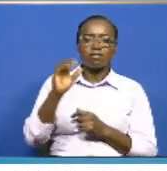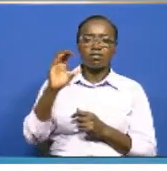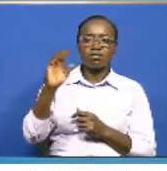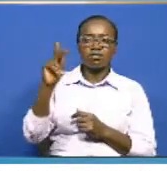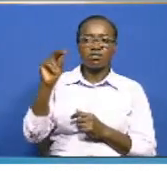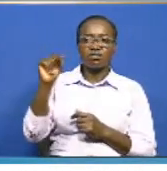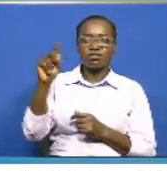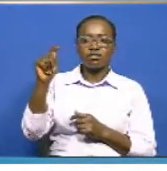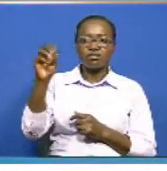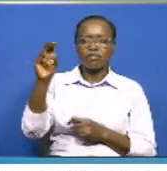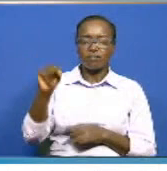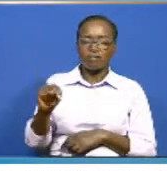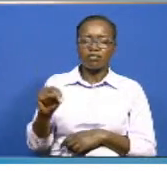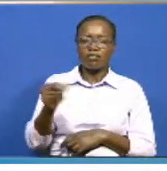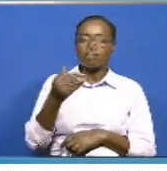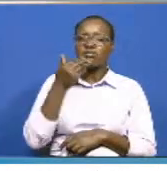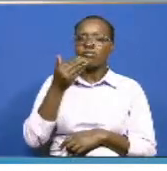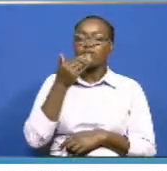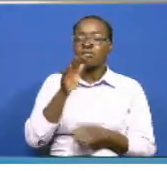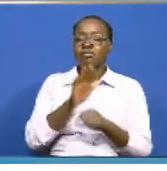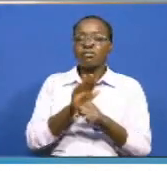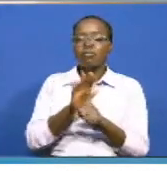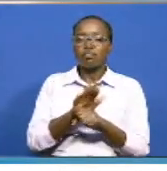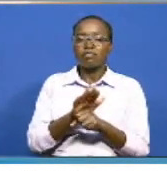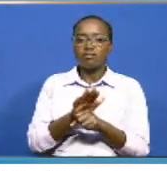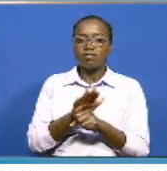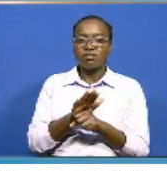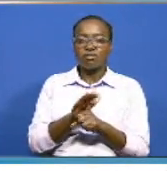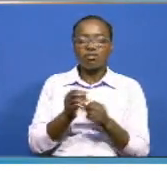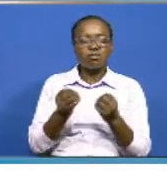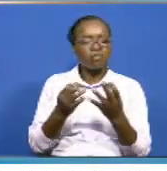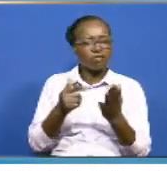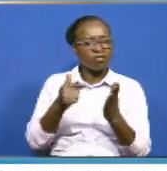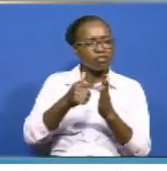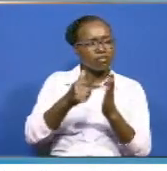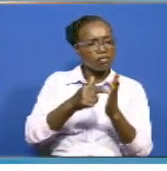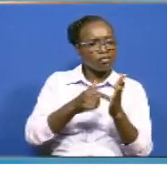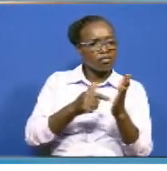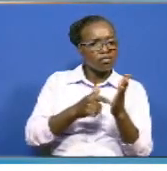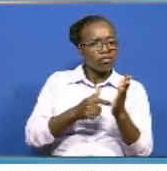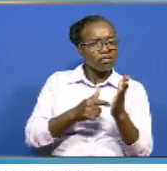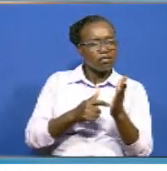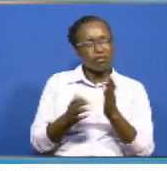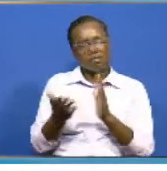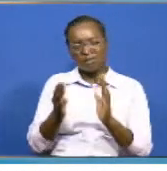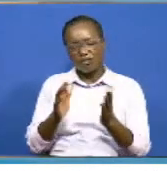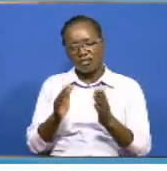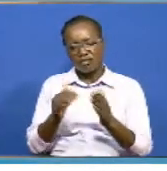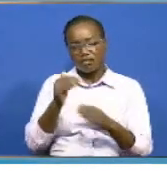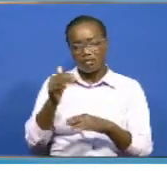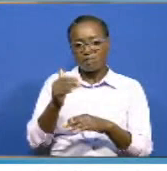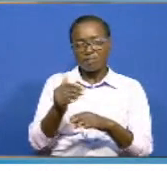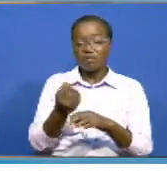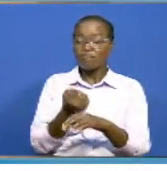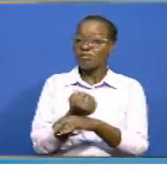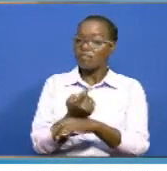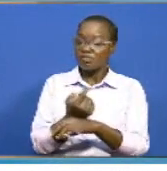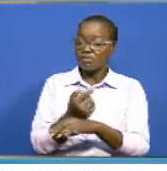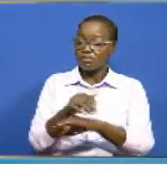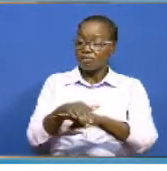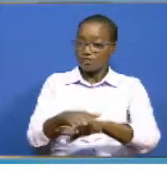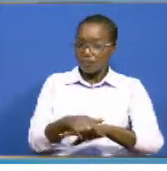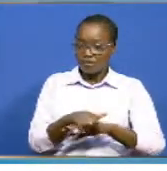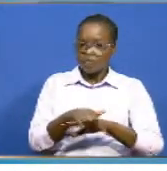kutoka Nakuru. Shukrani sana kwa wote mtazamaji. Mengi zaidi utakuwa unayapata mwendo wa saa 7 kwa lugha ya Kimombo. Naitwa